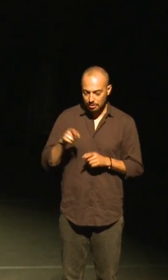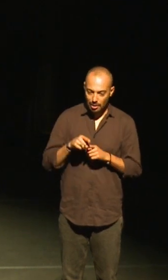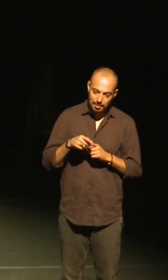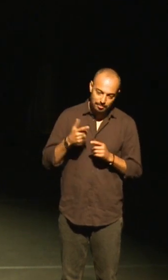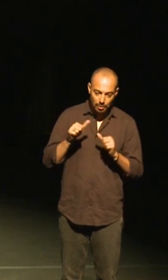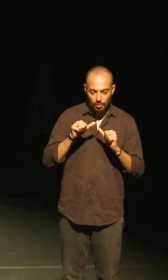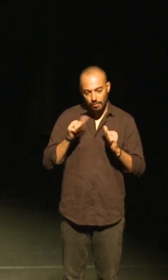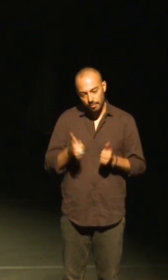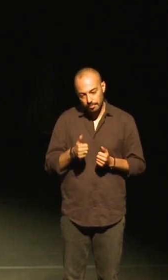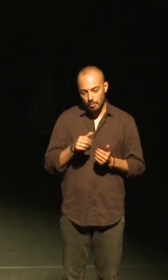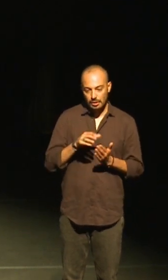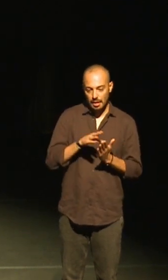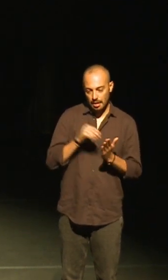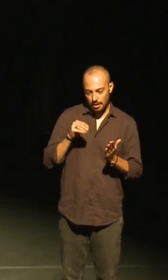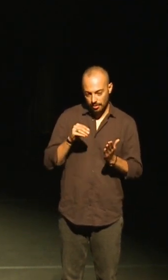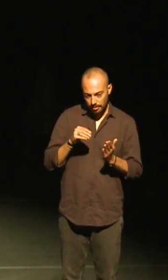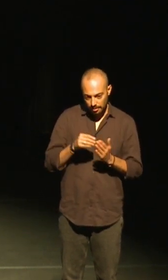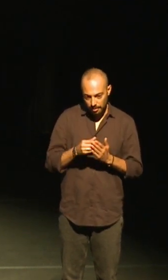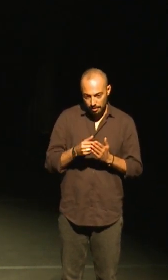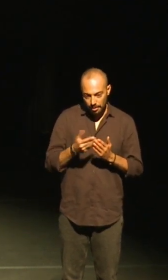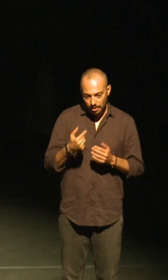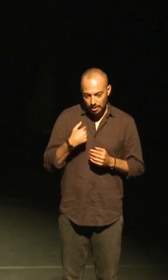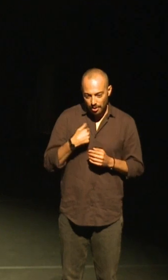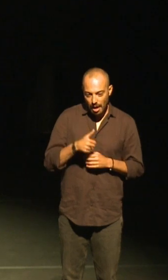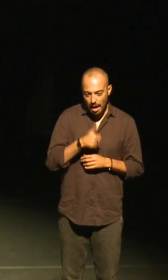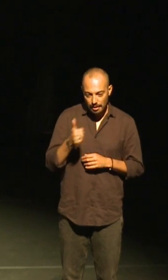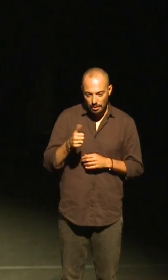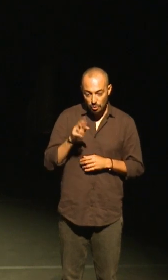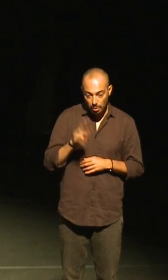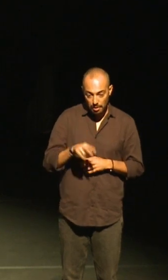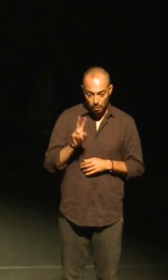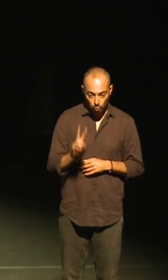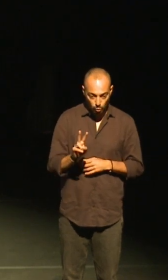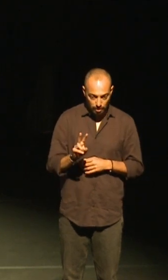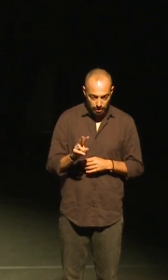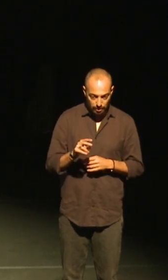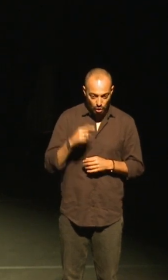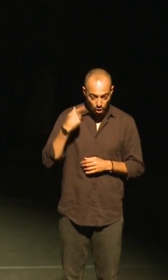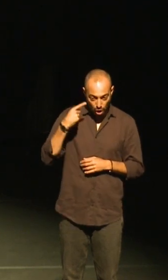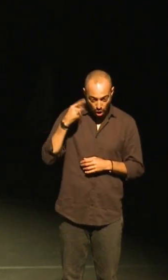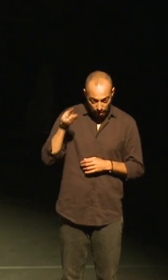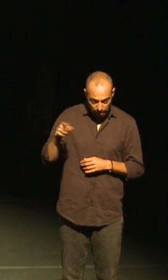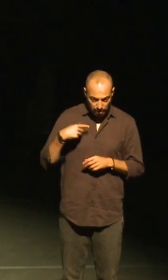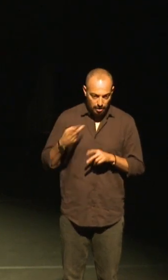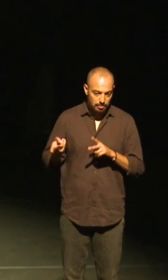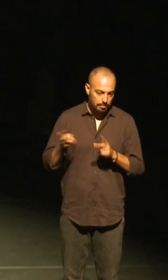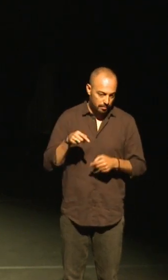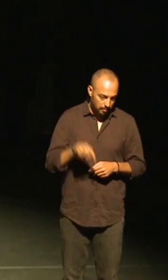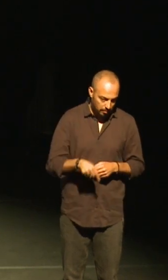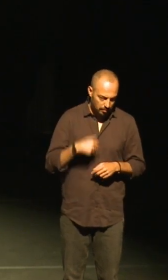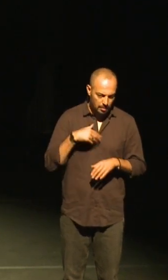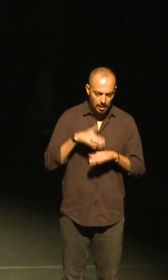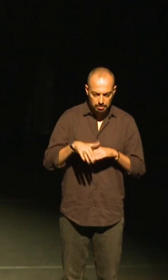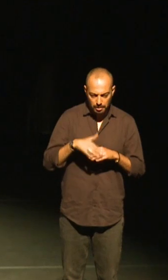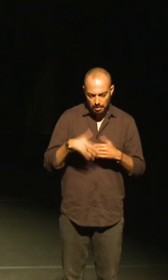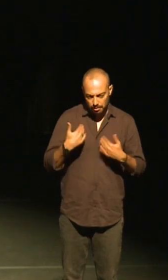a Londra nel 2002 quindi 21 anni fa e loro facevano delle cose straordinarie della loro fondatrice che si chiama selis Berry